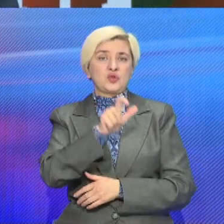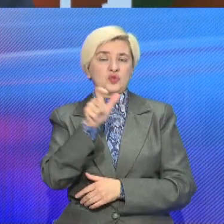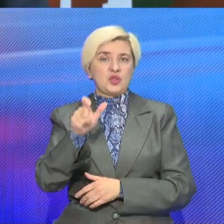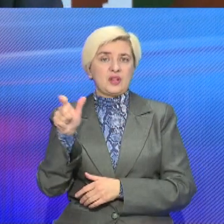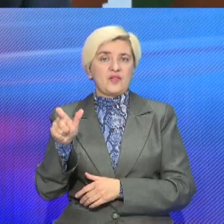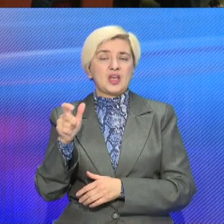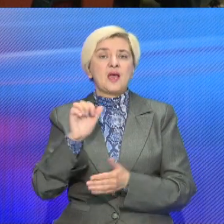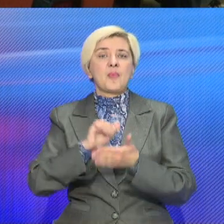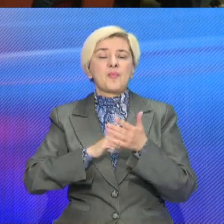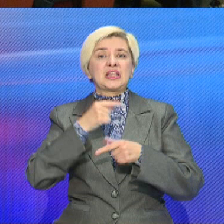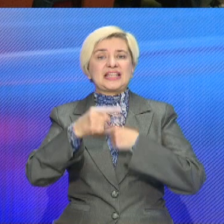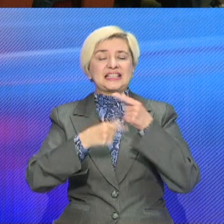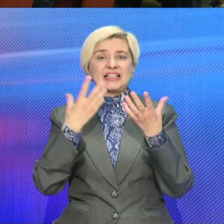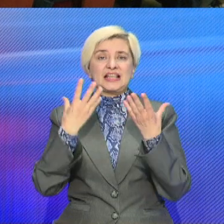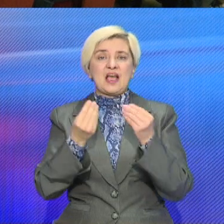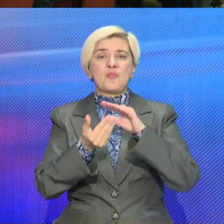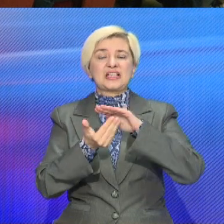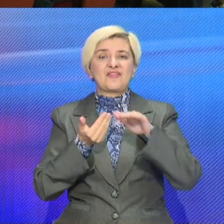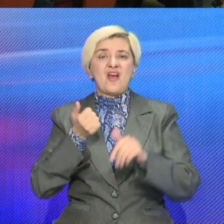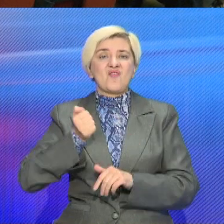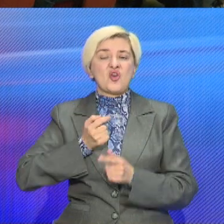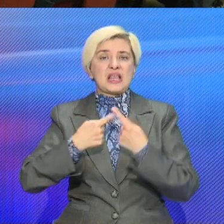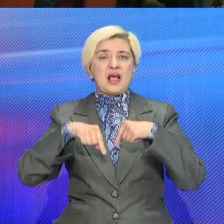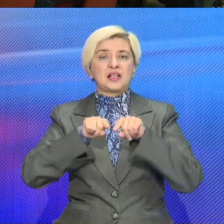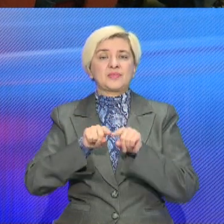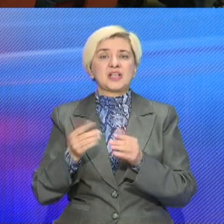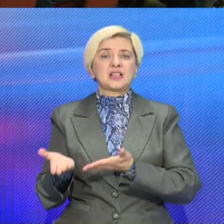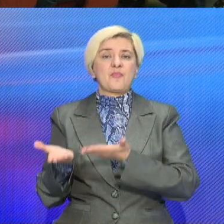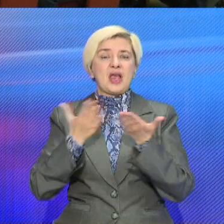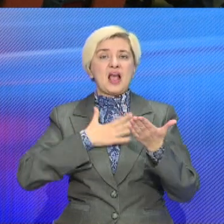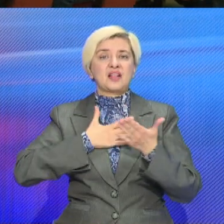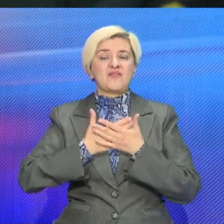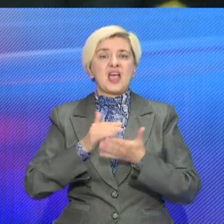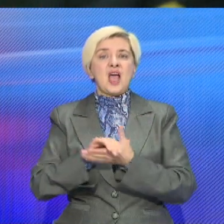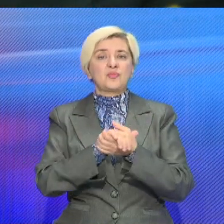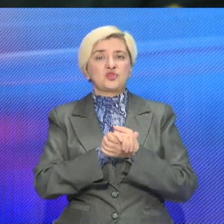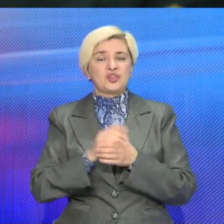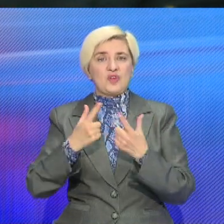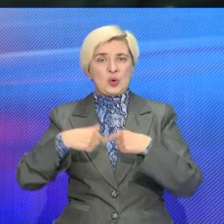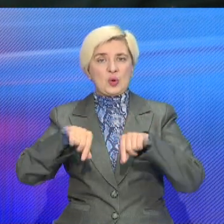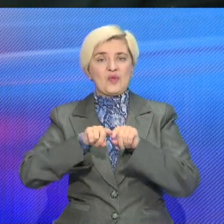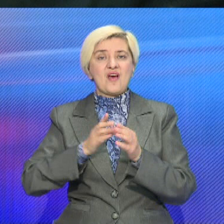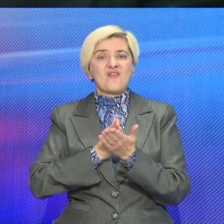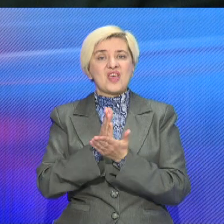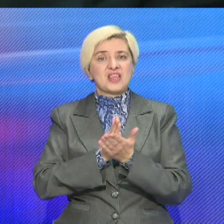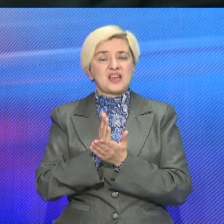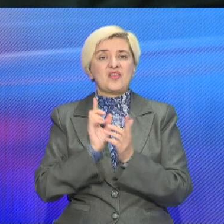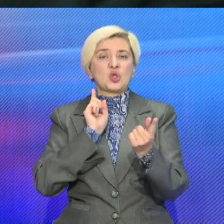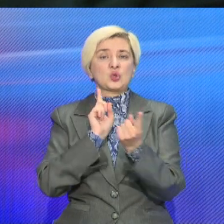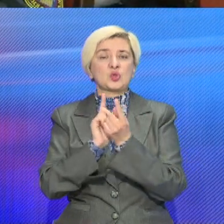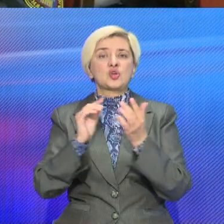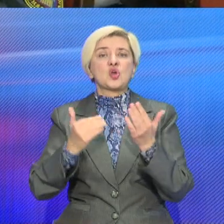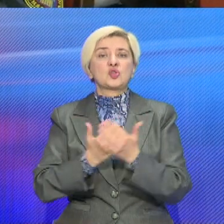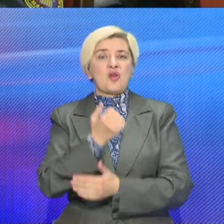нагоды традыцыйнага дня прызыўніка у ваенны камісарыят запрасілі актывістаў грамадскіх аб'яднанняў і ветэранаў на сустрэчу з